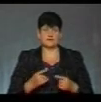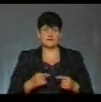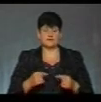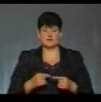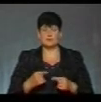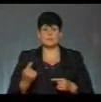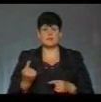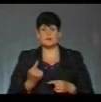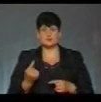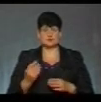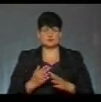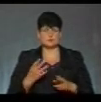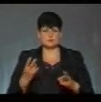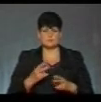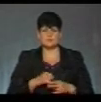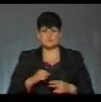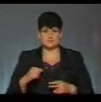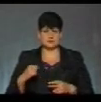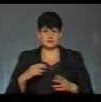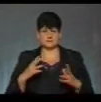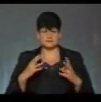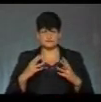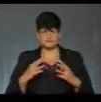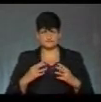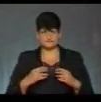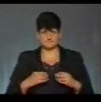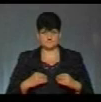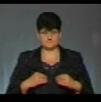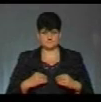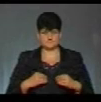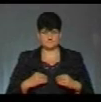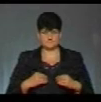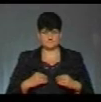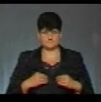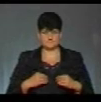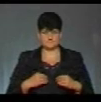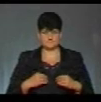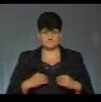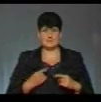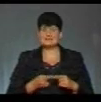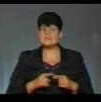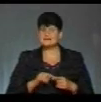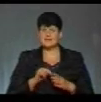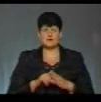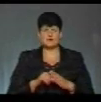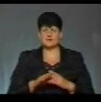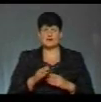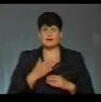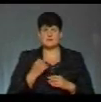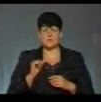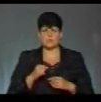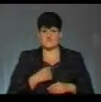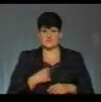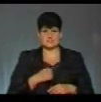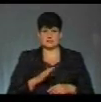за все, потрібно самостійно впоратися, трішечки пригальмувати. Це не означає, що вони не мають права